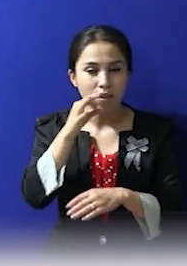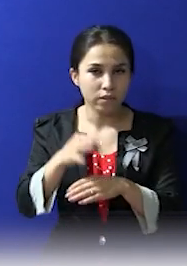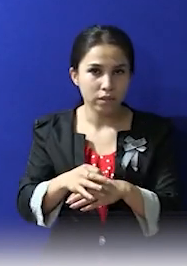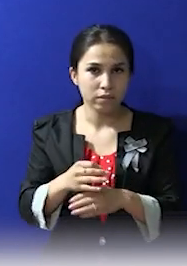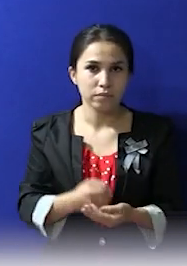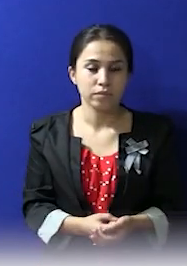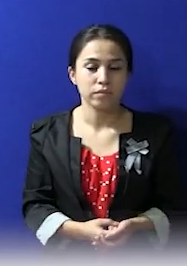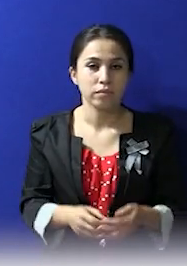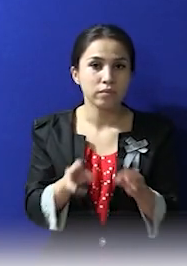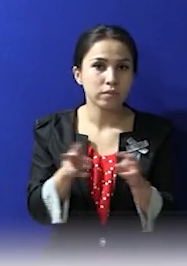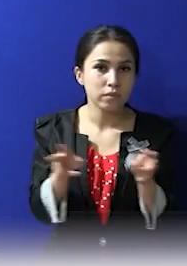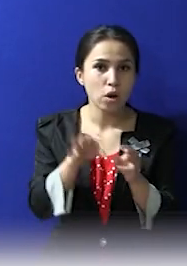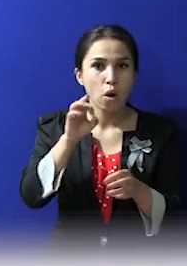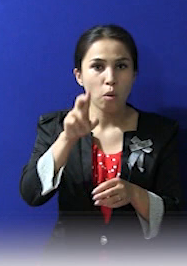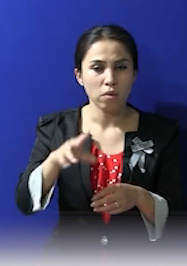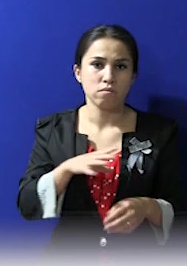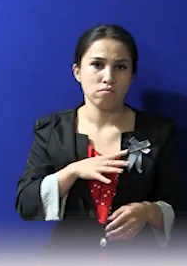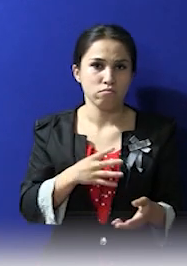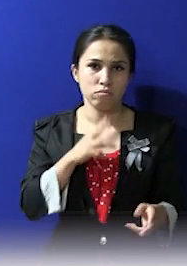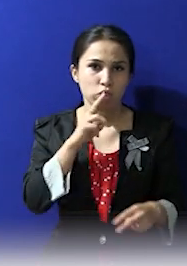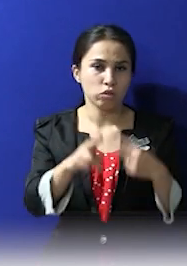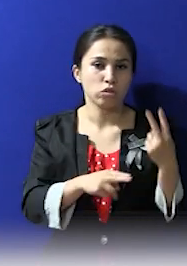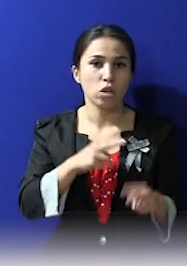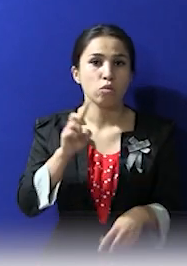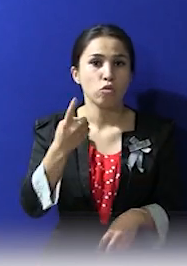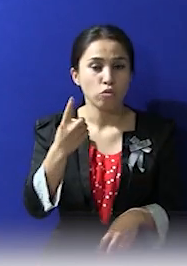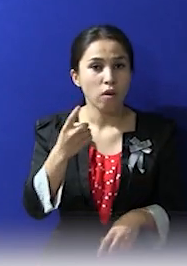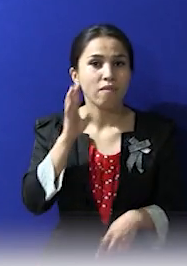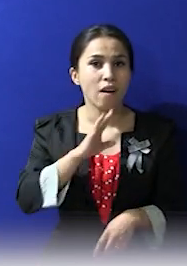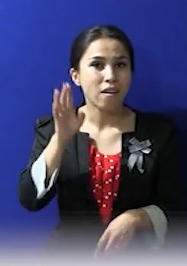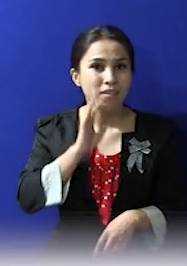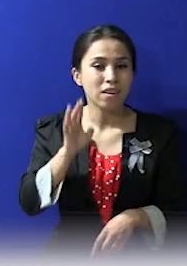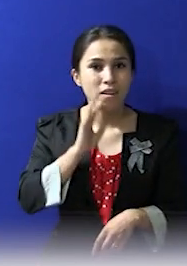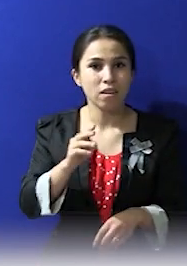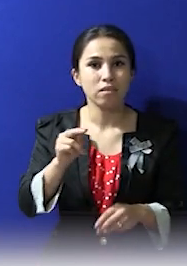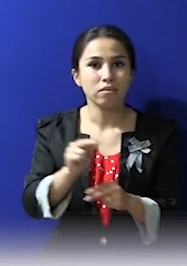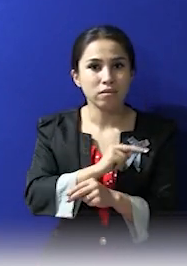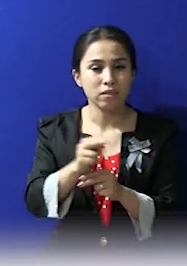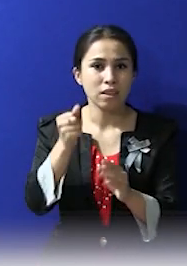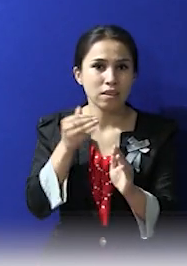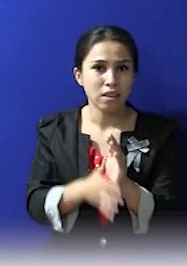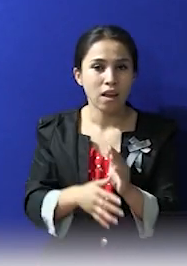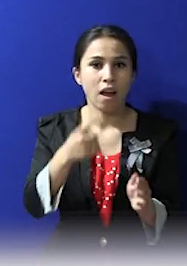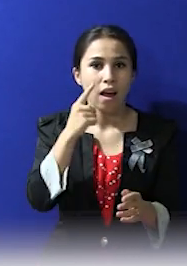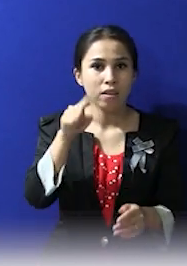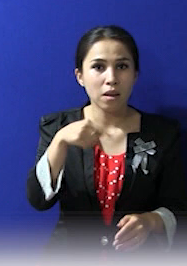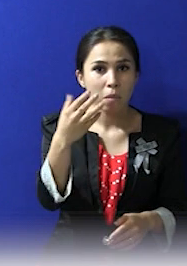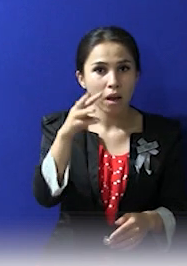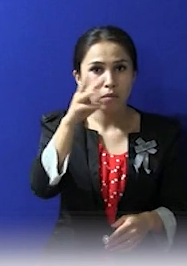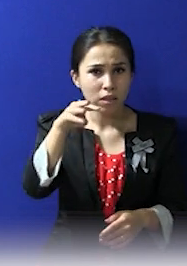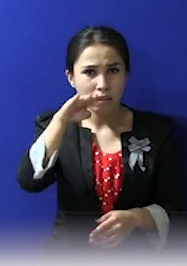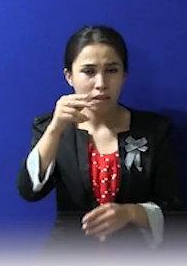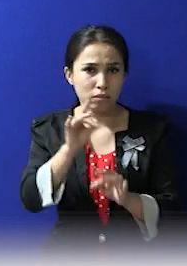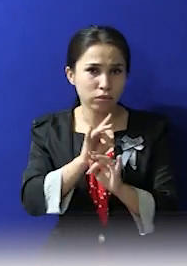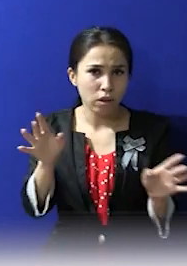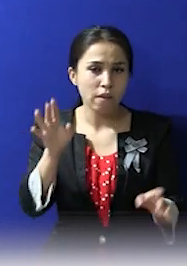для этого. С ними-то не все так гладко. К примеру, не хватает обычных мусорных контейнеров, а ведь тех, которые были показаны на